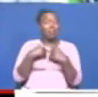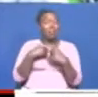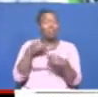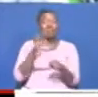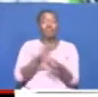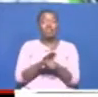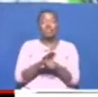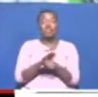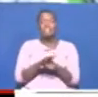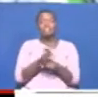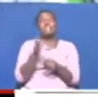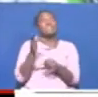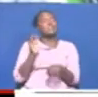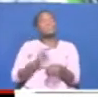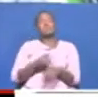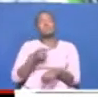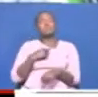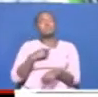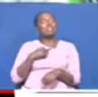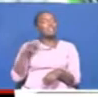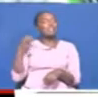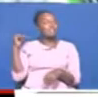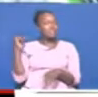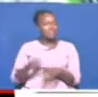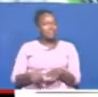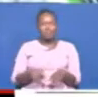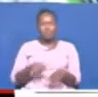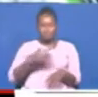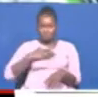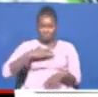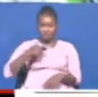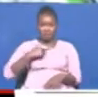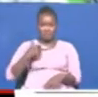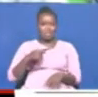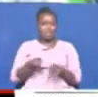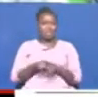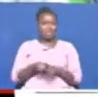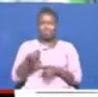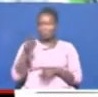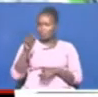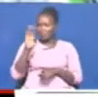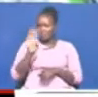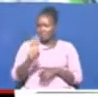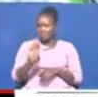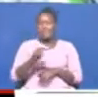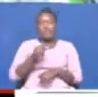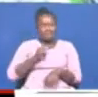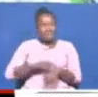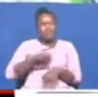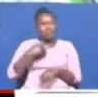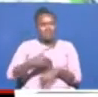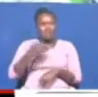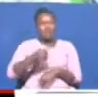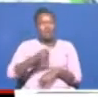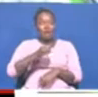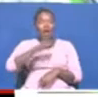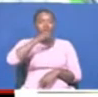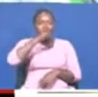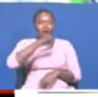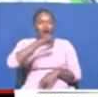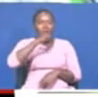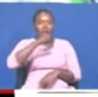kifua changu. Ni kwa kama ni TB sijui ni nini nasikia wakati kila wakati paka ni kohoe na sijui mtoto